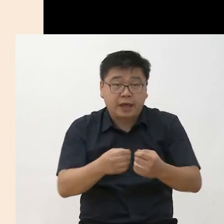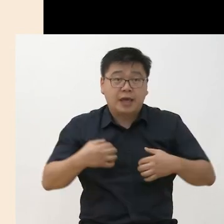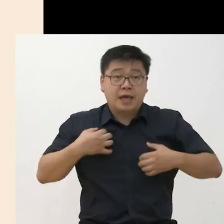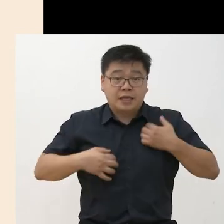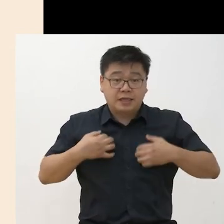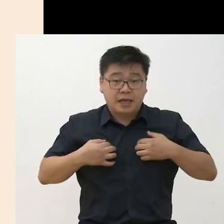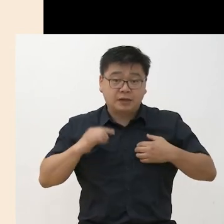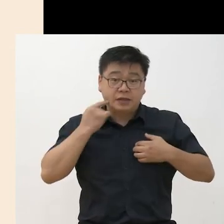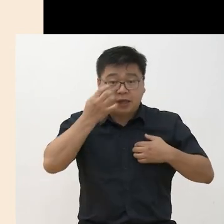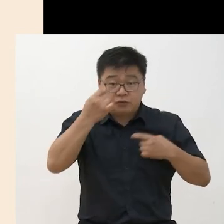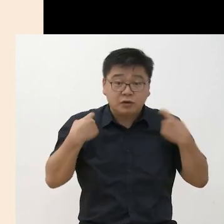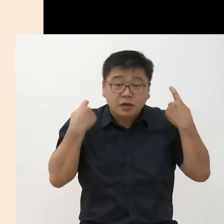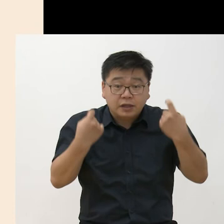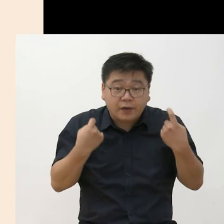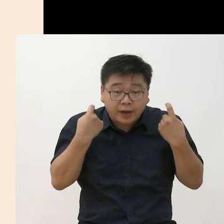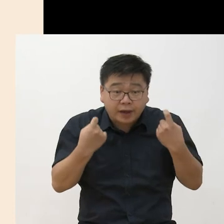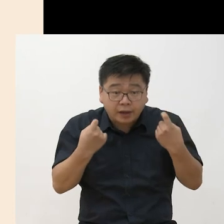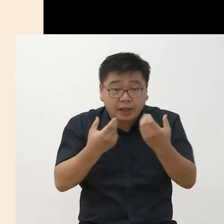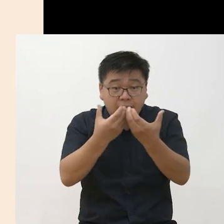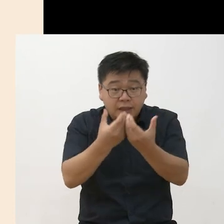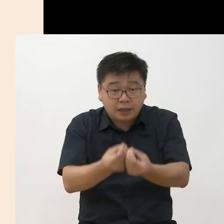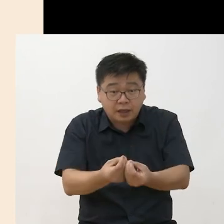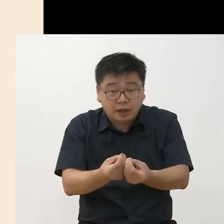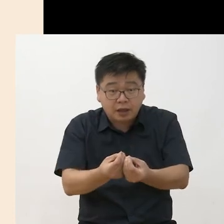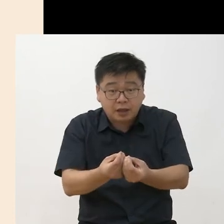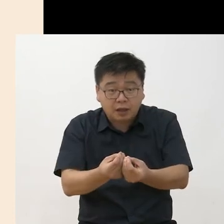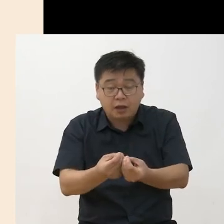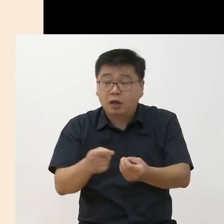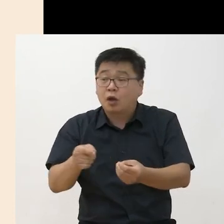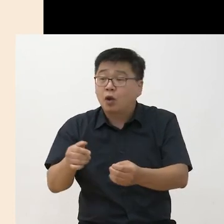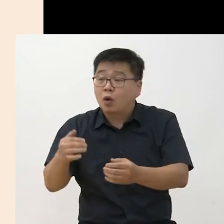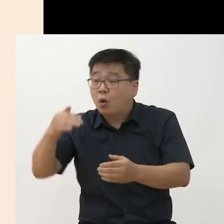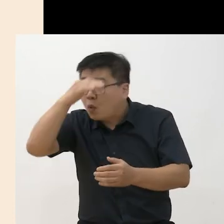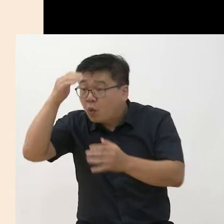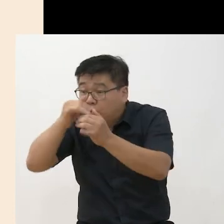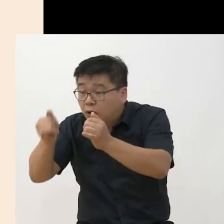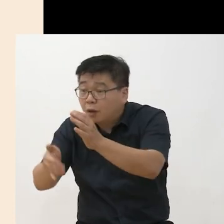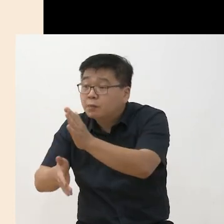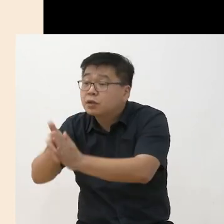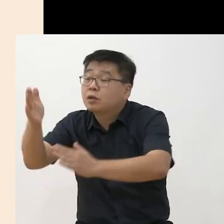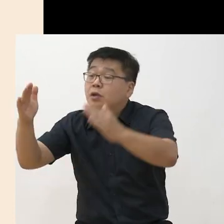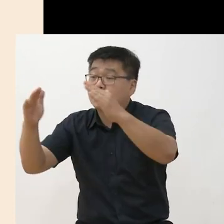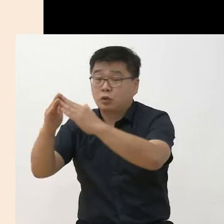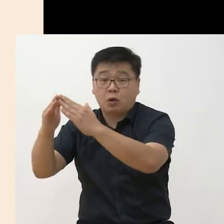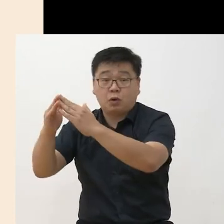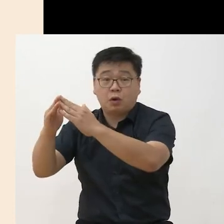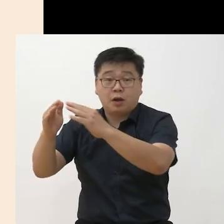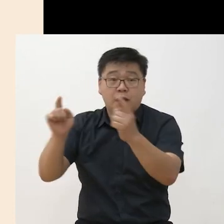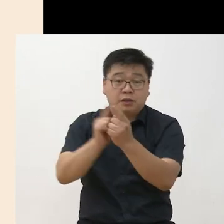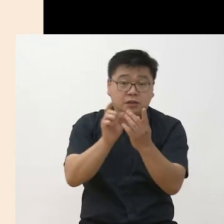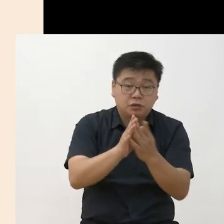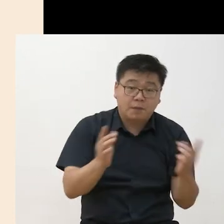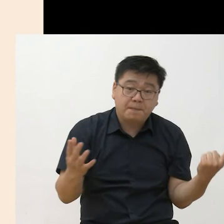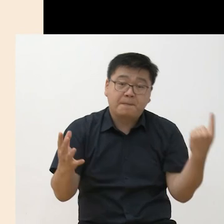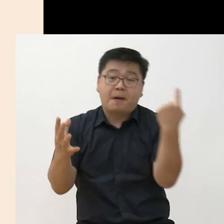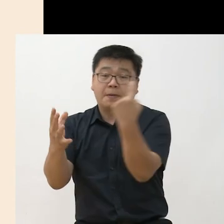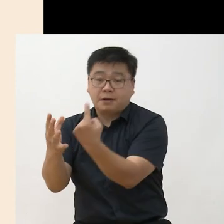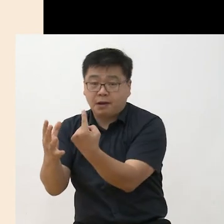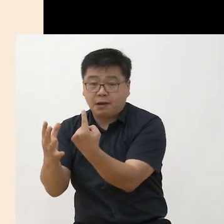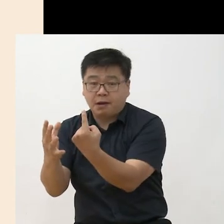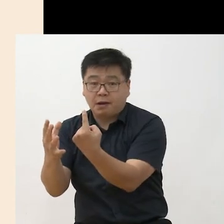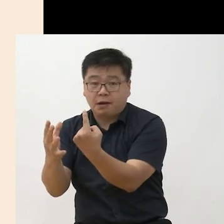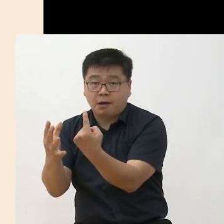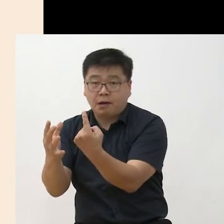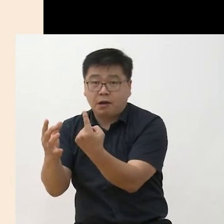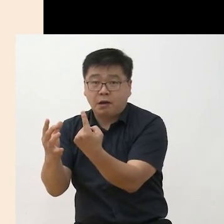수요자분들이 거주하시거나 이용하는 시설을 방문해서 대면형으로 진행하는 것을